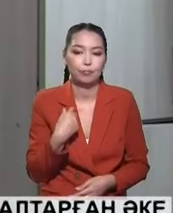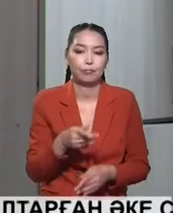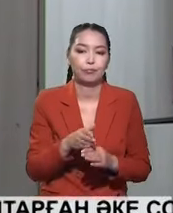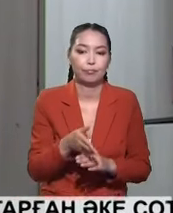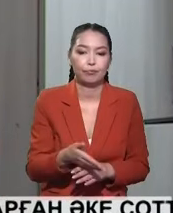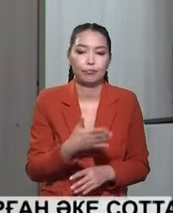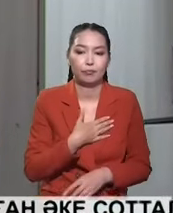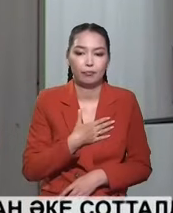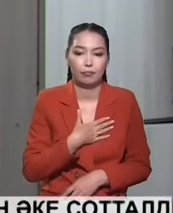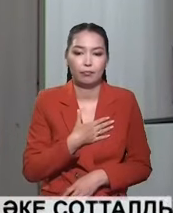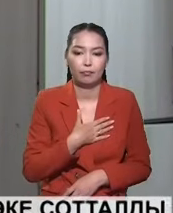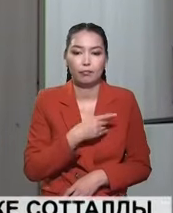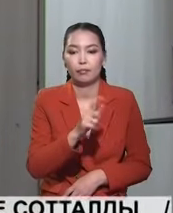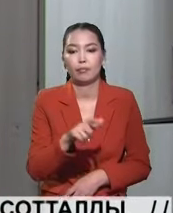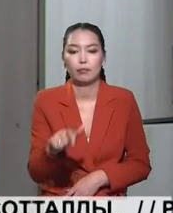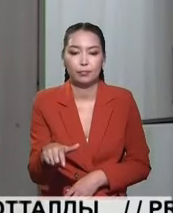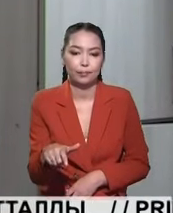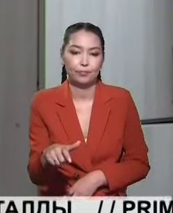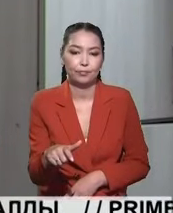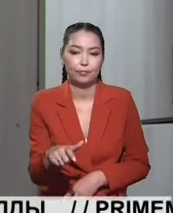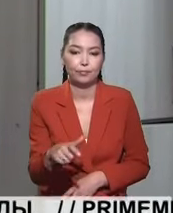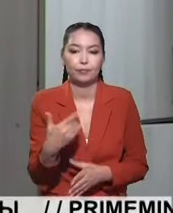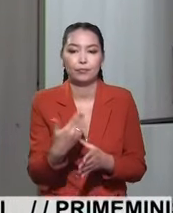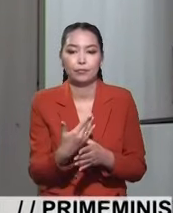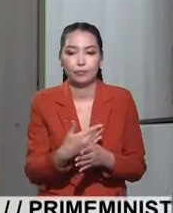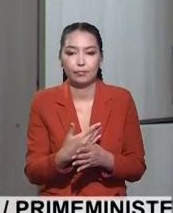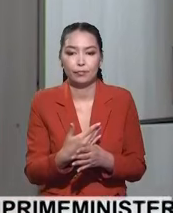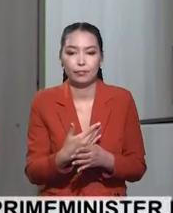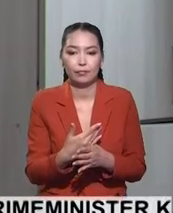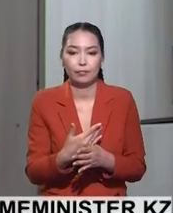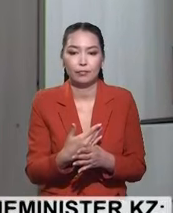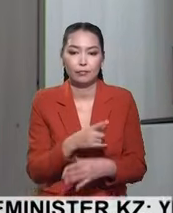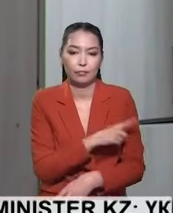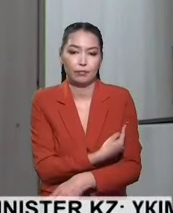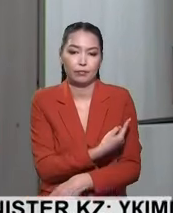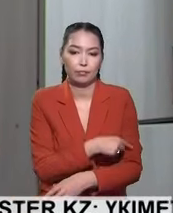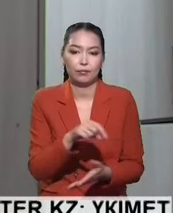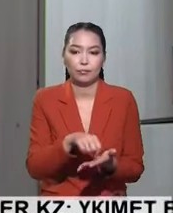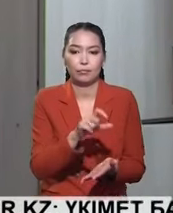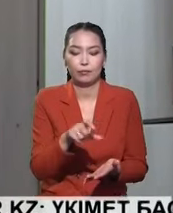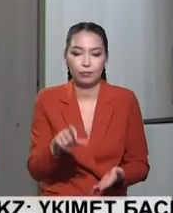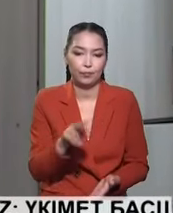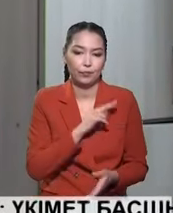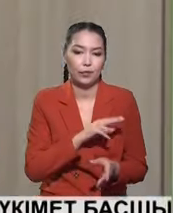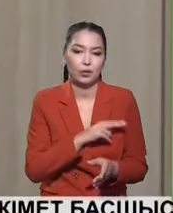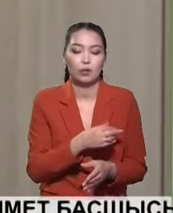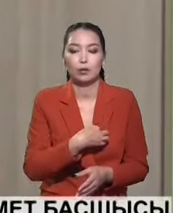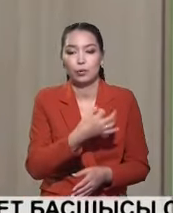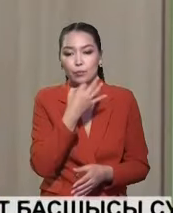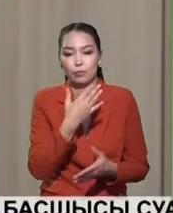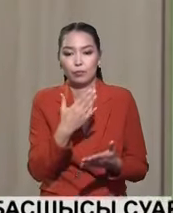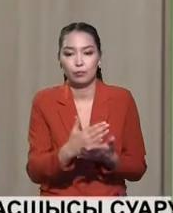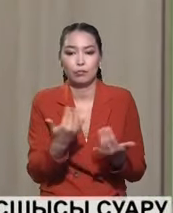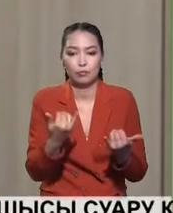маған пациенттермен көбінесе осы медицина ұйымда жұмыс істеуім маған ұнайды. Осы